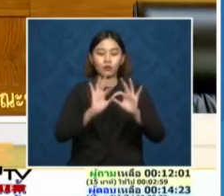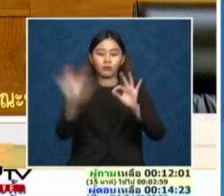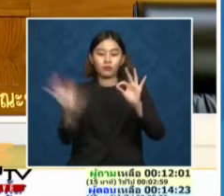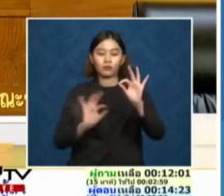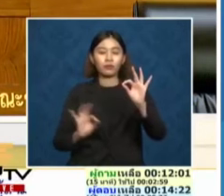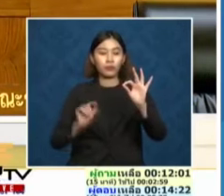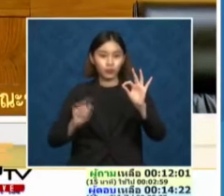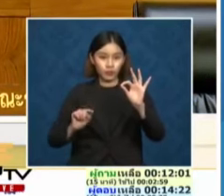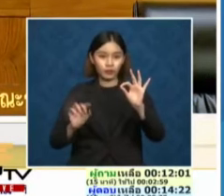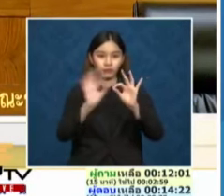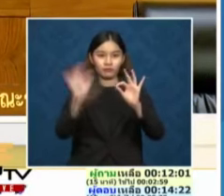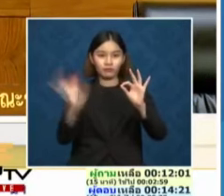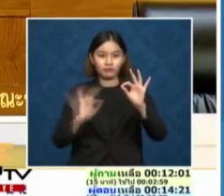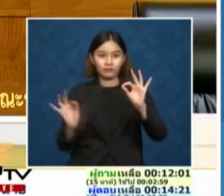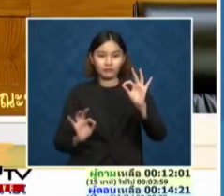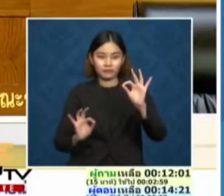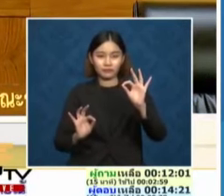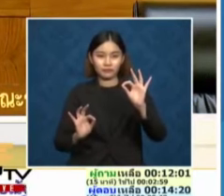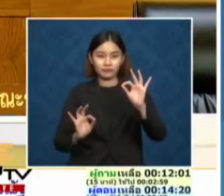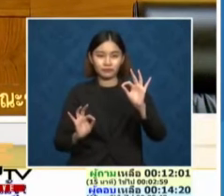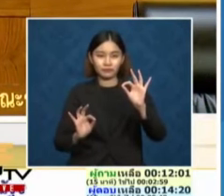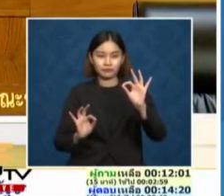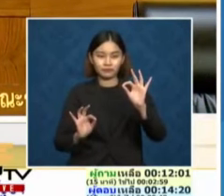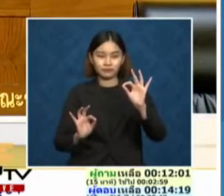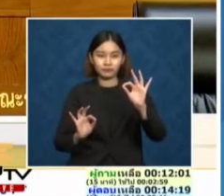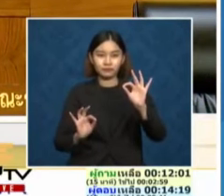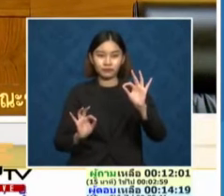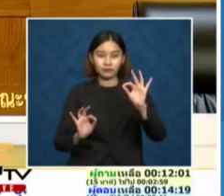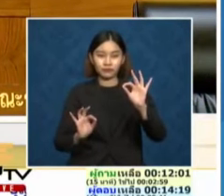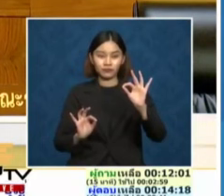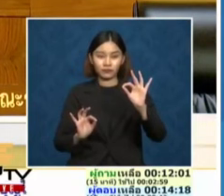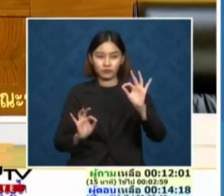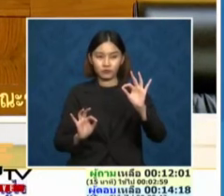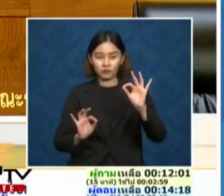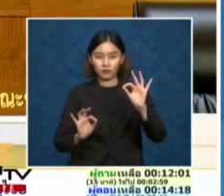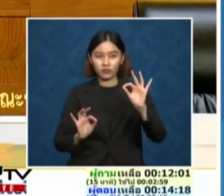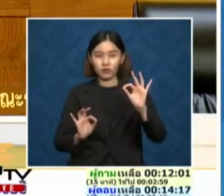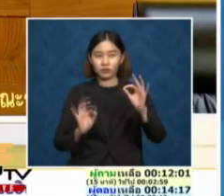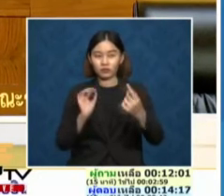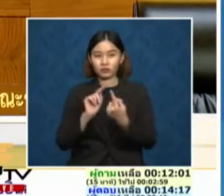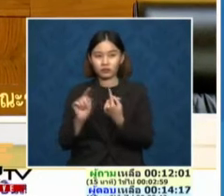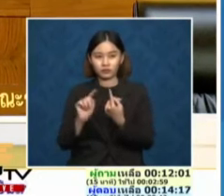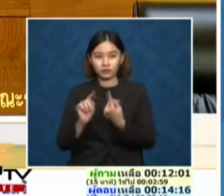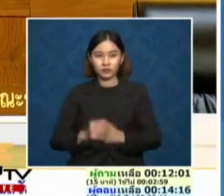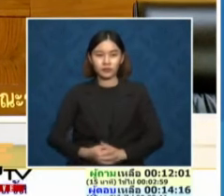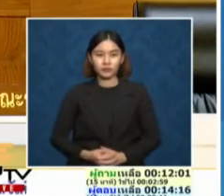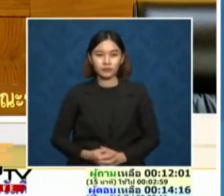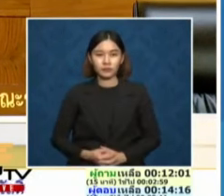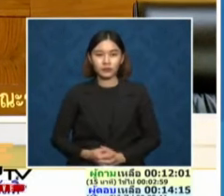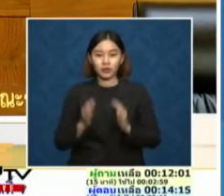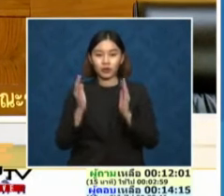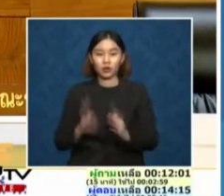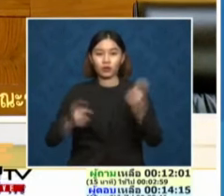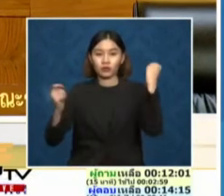ว่าสุดท้ายแล้วเรื่องอะไรครบ180วันแล้วออกมาได้เลย180วัน181วันแล้วอยู่ที่บ้าน182วันแล้วรับแขกบ้าน